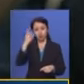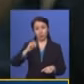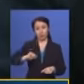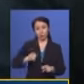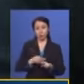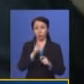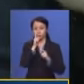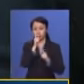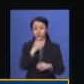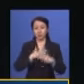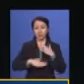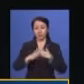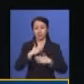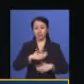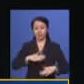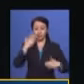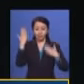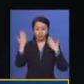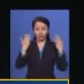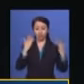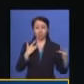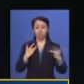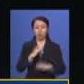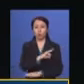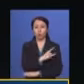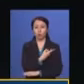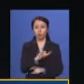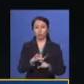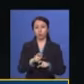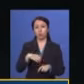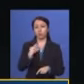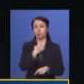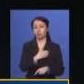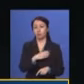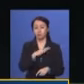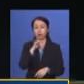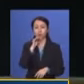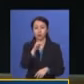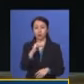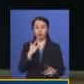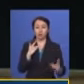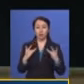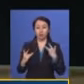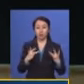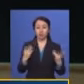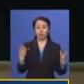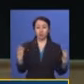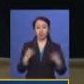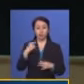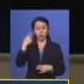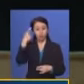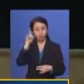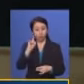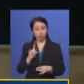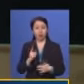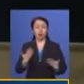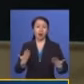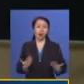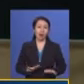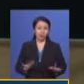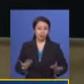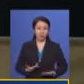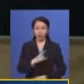дарит радость и веселье. В театре кукол, как ни в одном другом, очень важно быть профессиональным актером. Нужно уметь оживлять куклу и